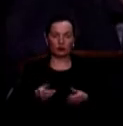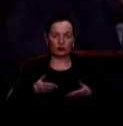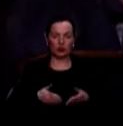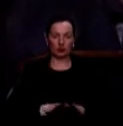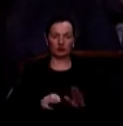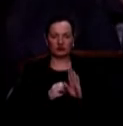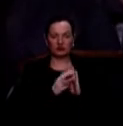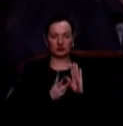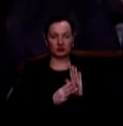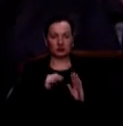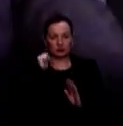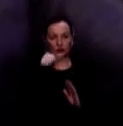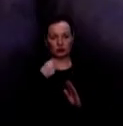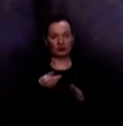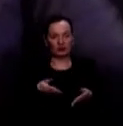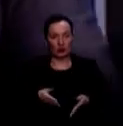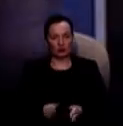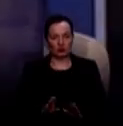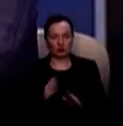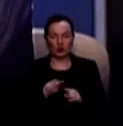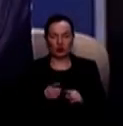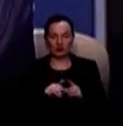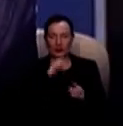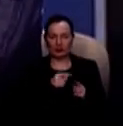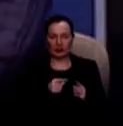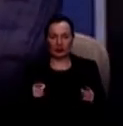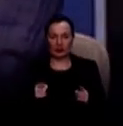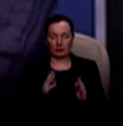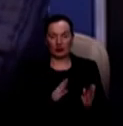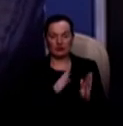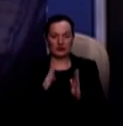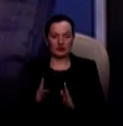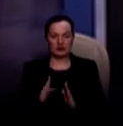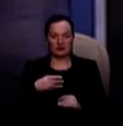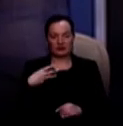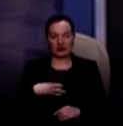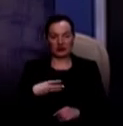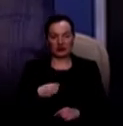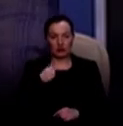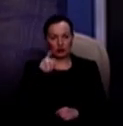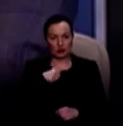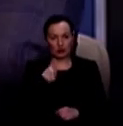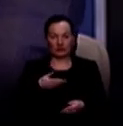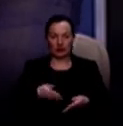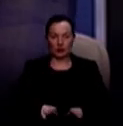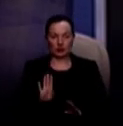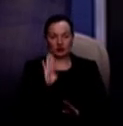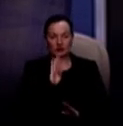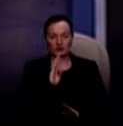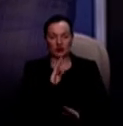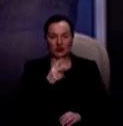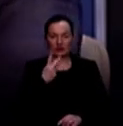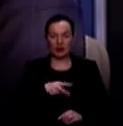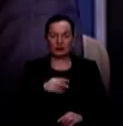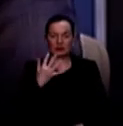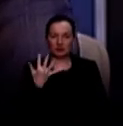18 років народжують. Але зараз цей період перемістився в 30 років. Так от, зараз народжують дівчата, яким там 25 плюс.